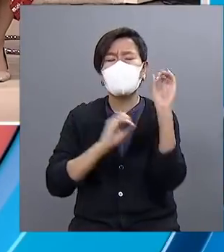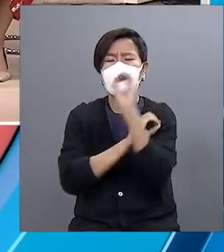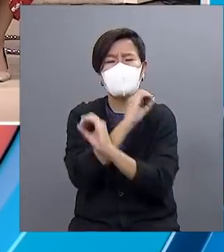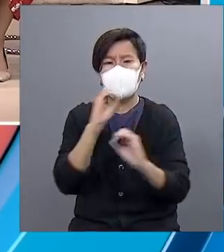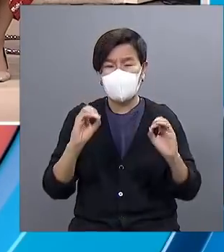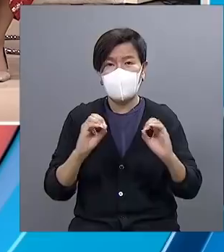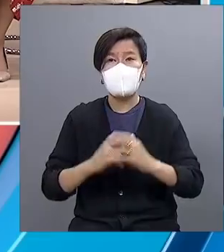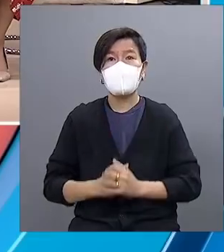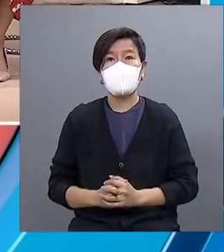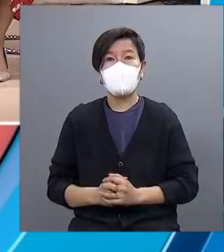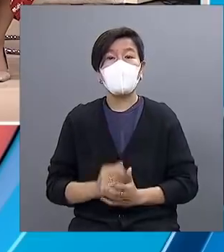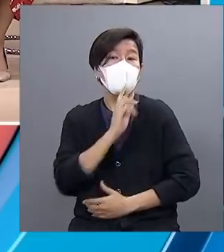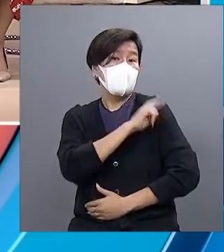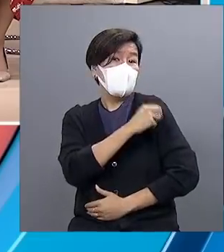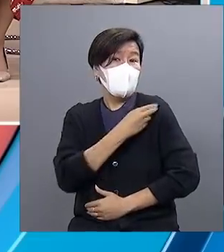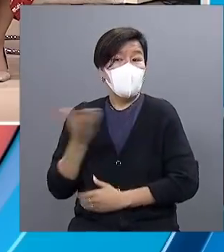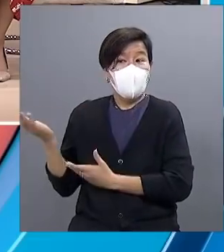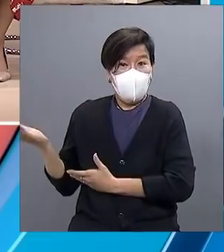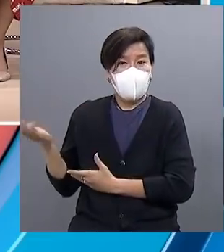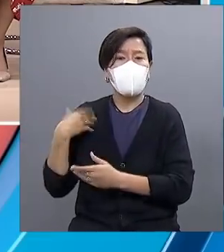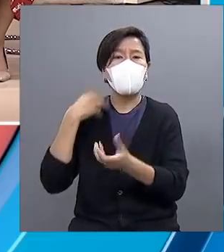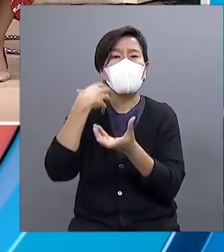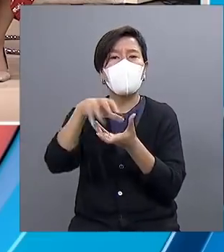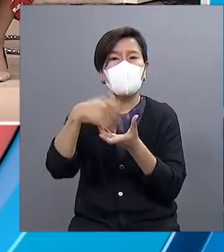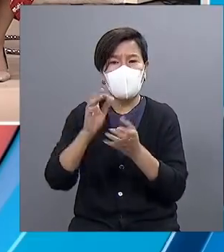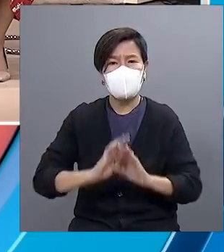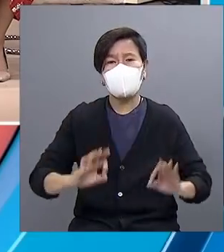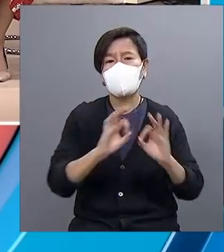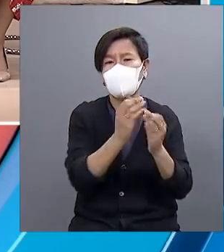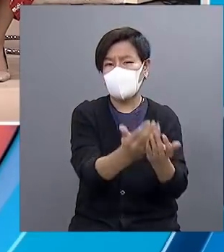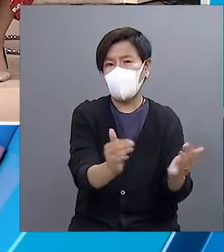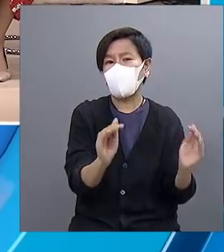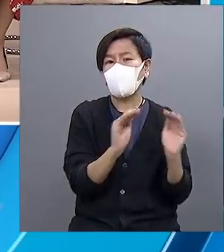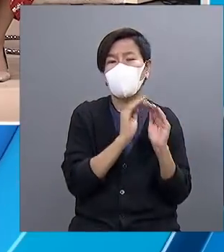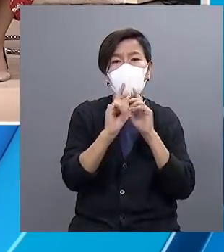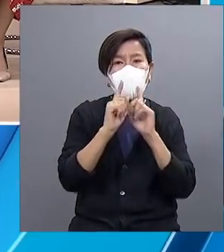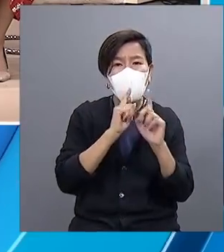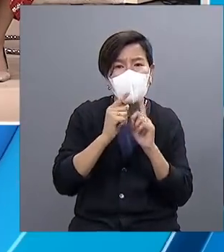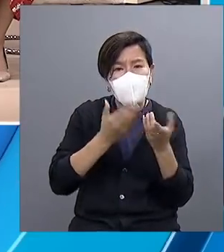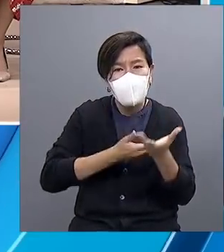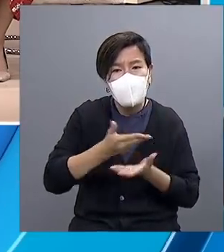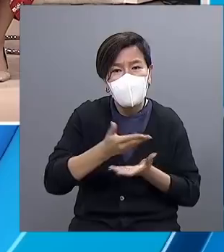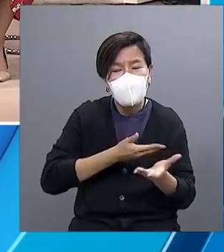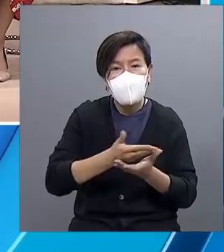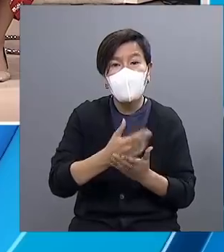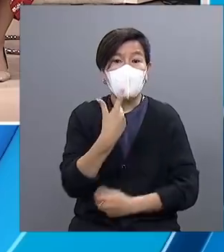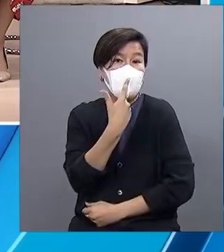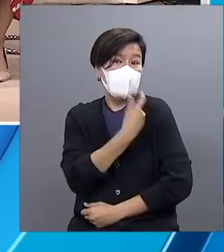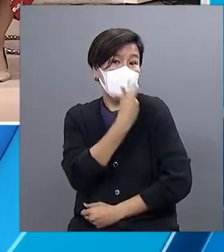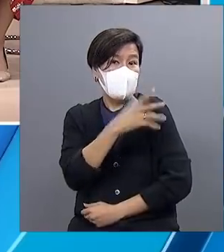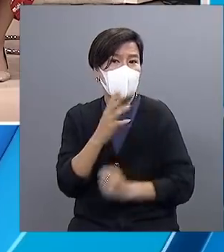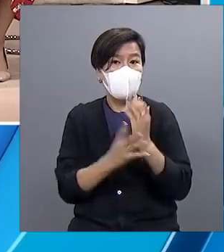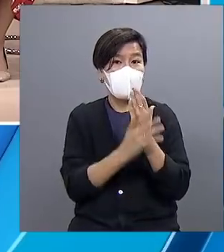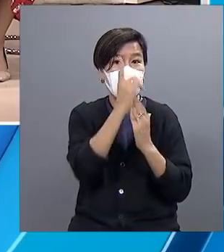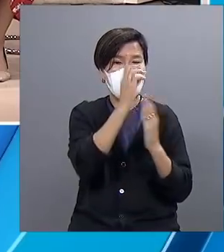บอกว่าความรู้ความเข้าใจในการคุยกันในครอบครัวสำคัญที่สุดนะคะแล้วก็ดูแลการ Rส่วนระวัง 1สัปดาห์พอฉีดแล้วอย่าเพิ่งออกกำลังกายนะคะเด็กๆ